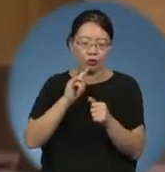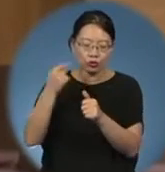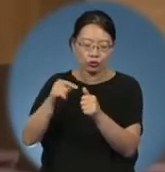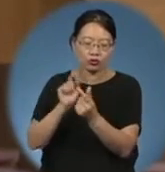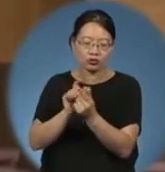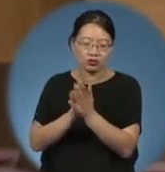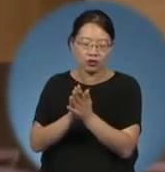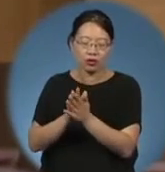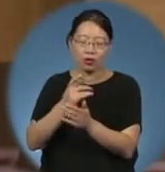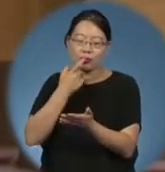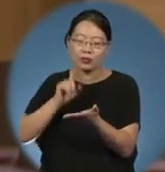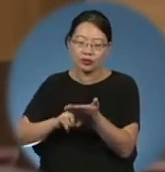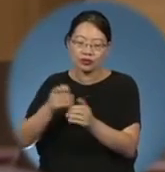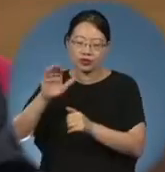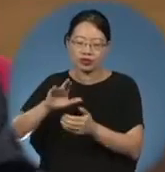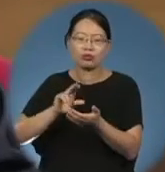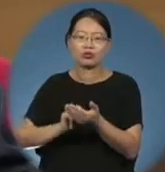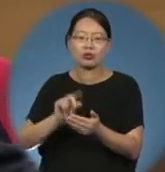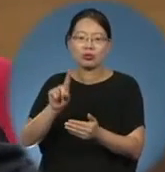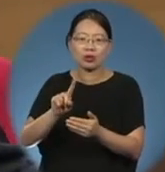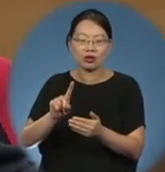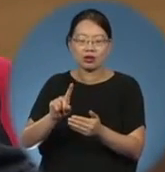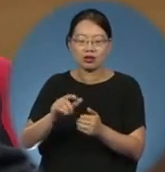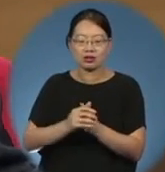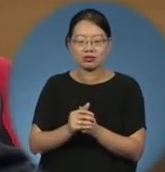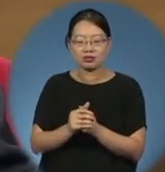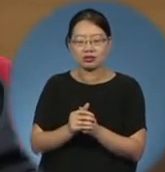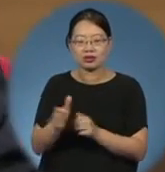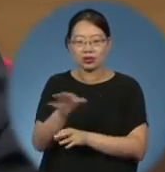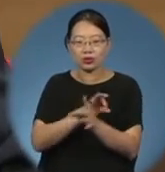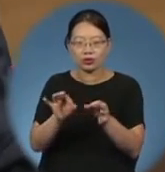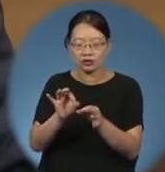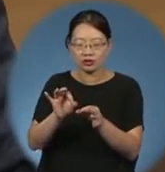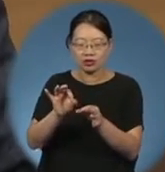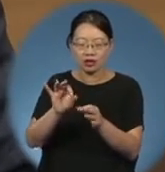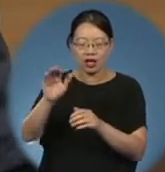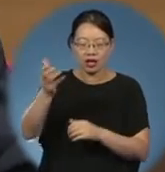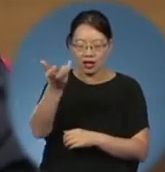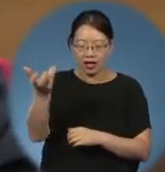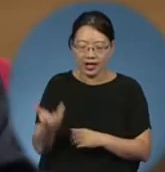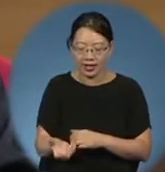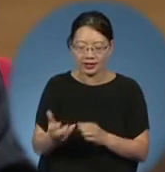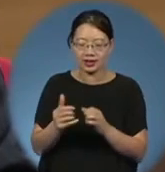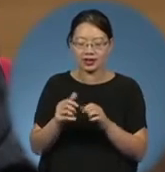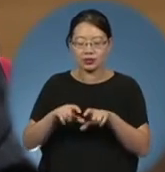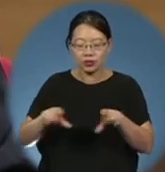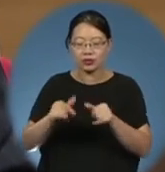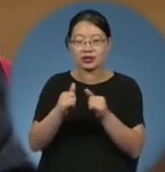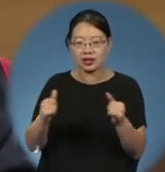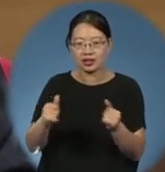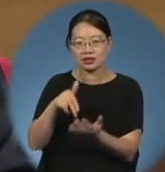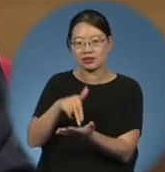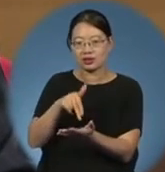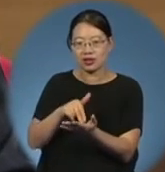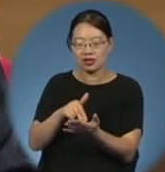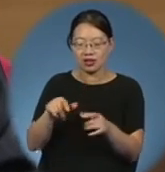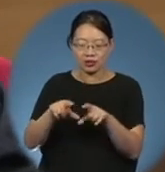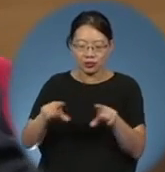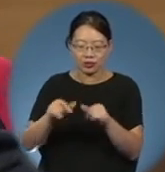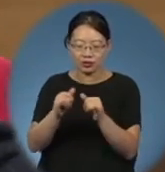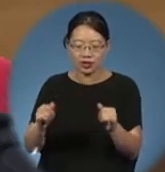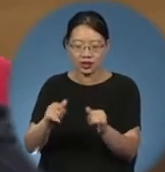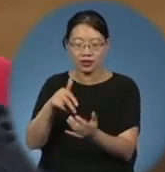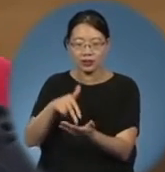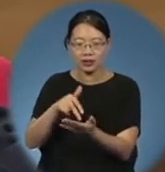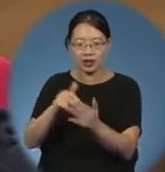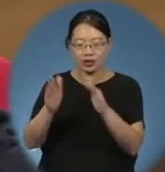시키고 요 응할 수가 있죠 이제 문제는 이제 섬유 층이 뿐이니까 예 그래서 제가 볼때는 서민층에 대한 그